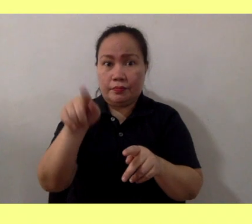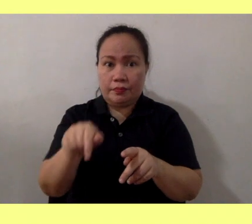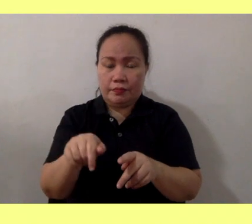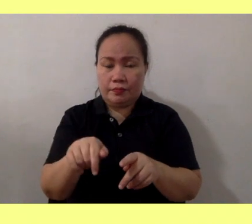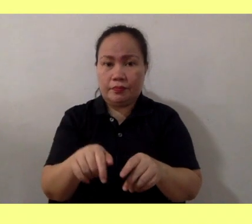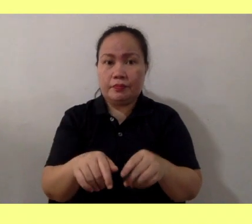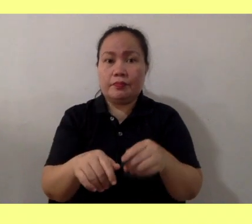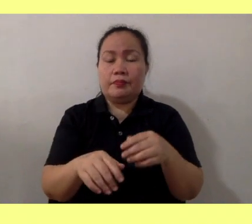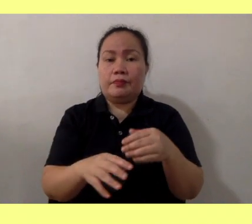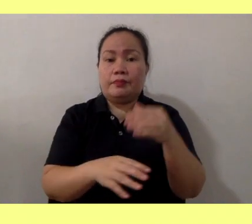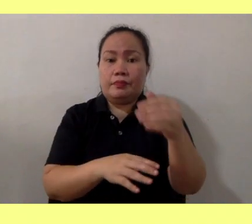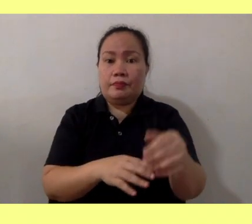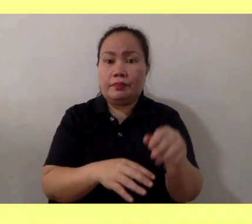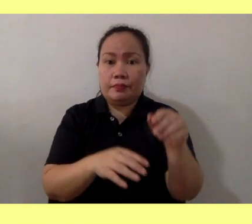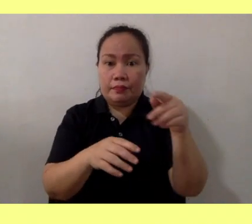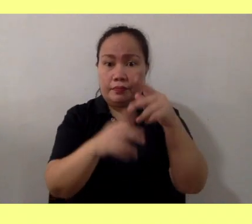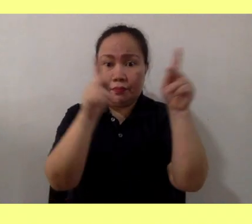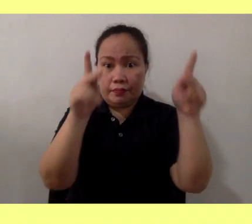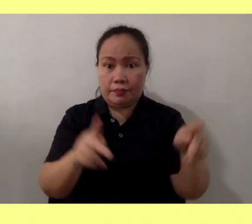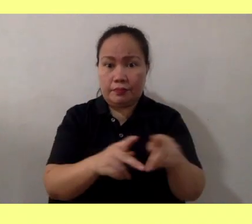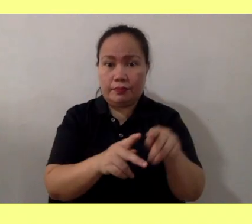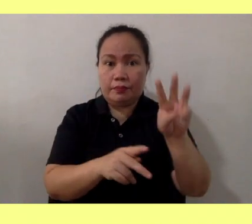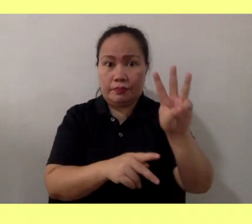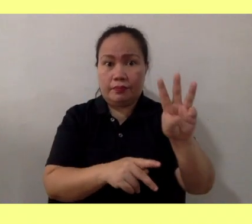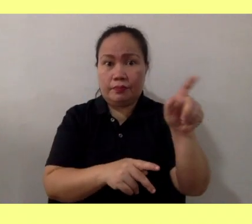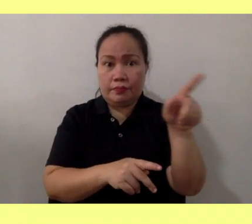XYZ, pwedeng plane